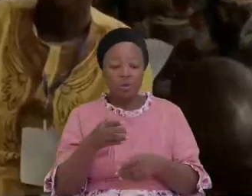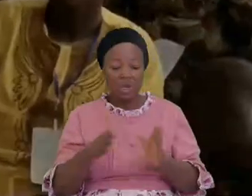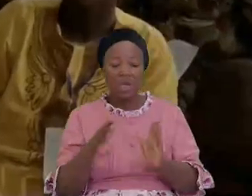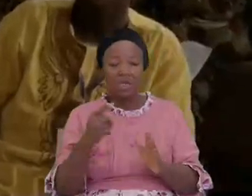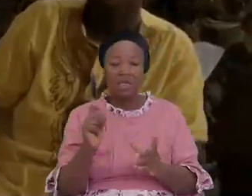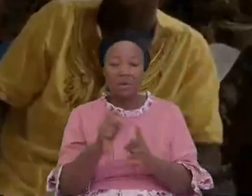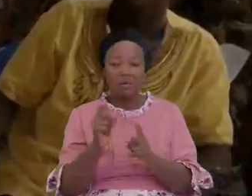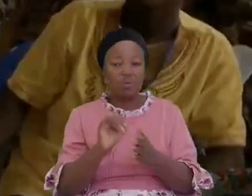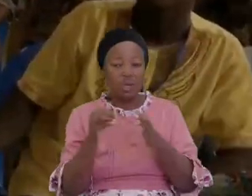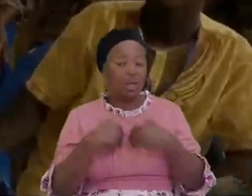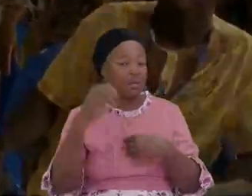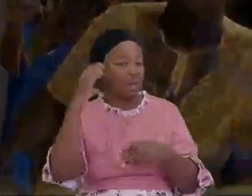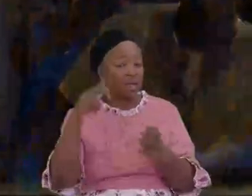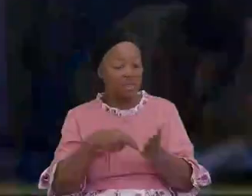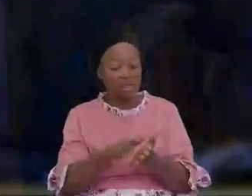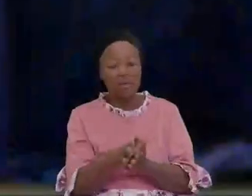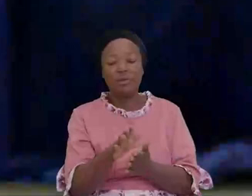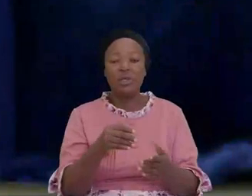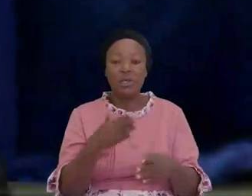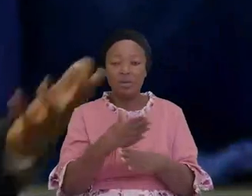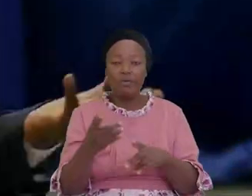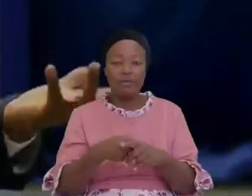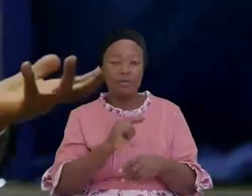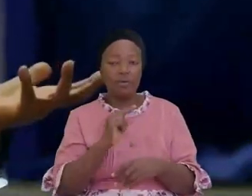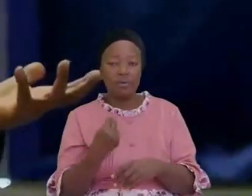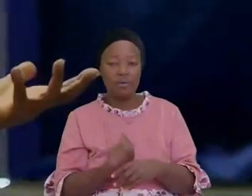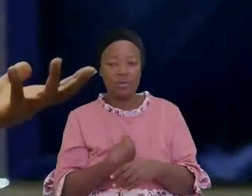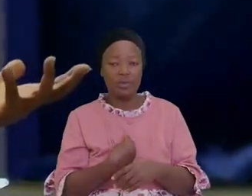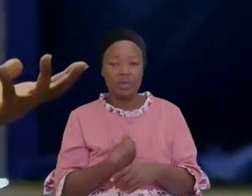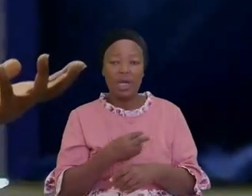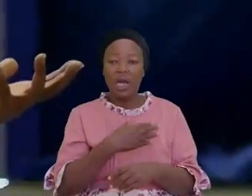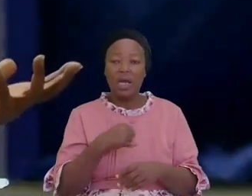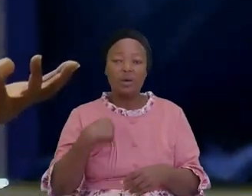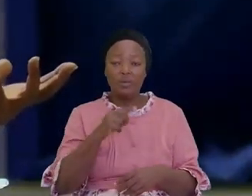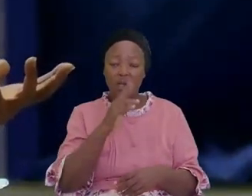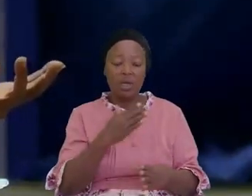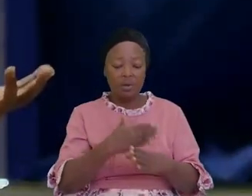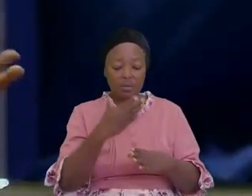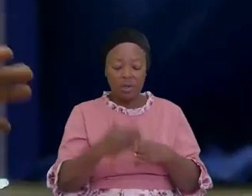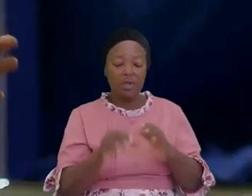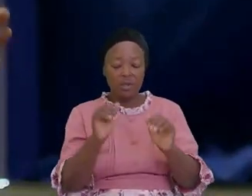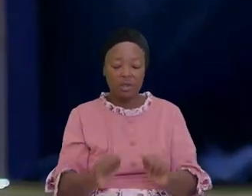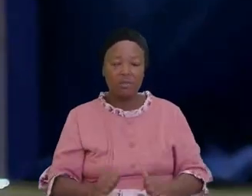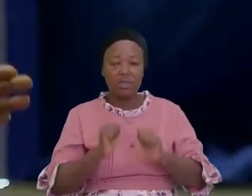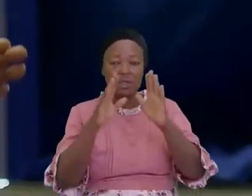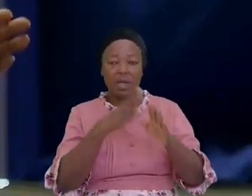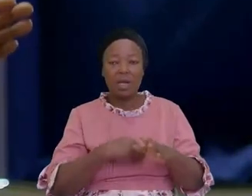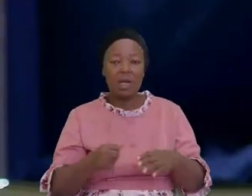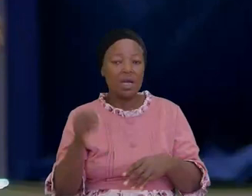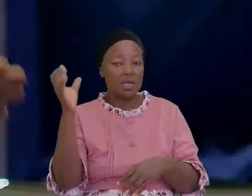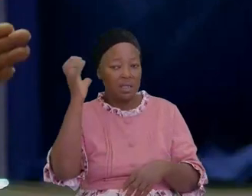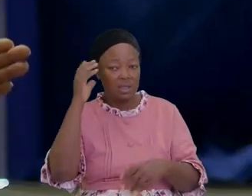Quand nous ne laissons pas les paroles que nous entendons s'éloigner de nous, et nous sommes totalement soumis